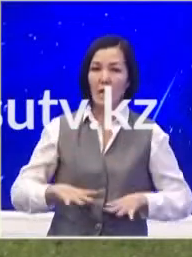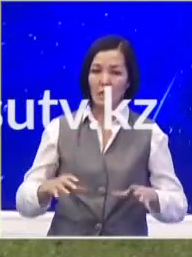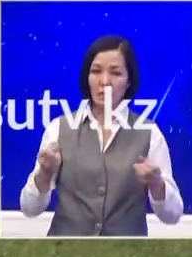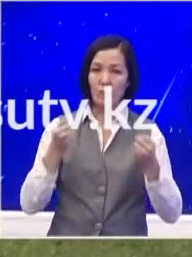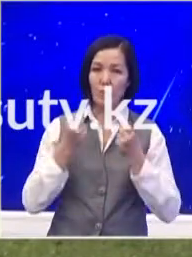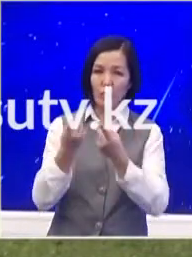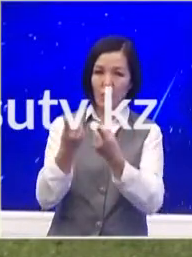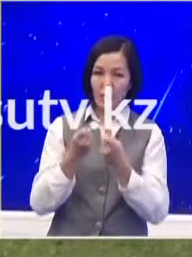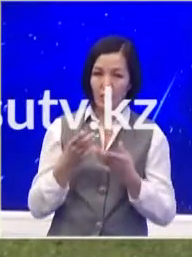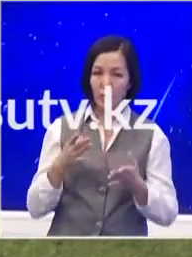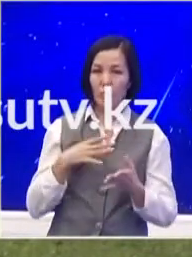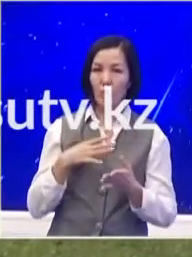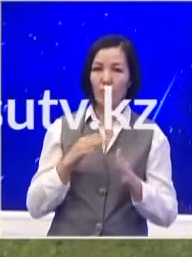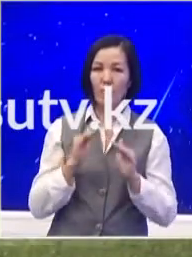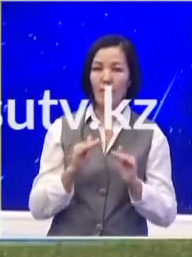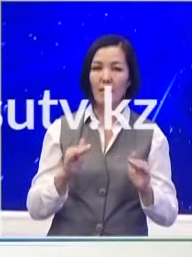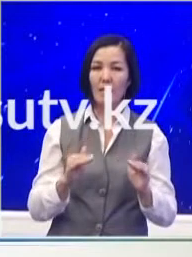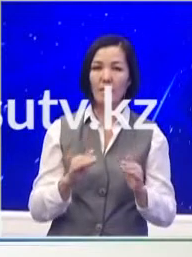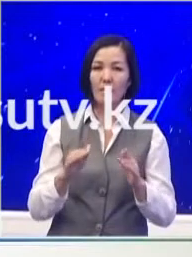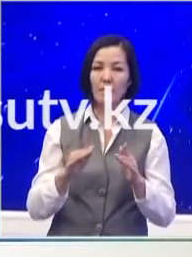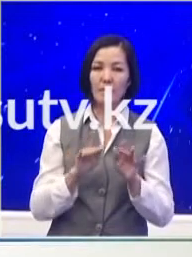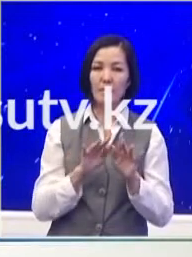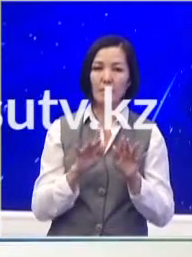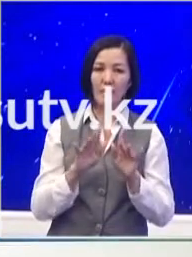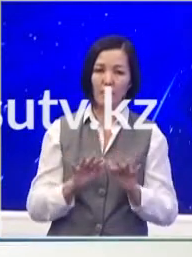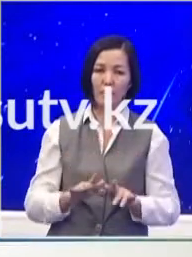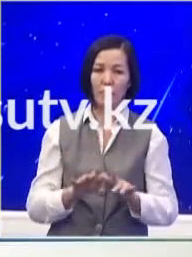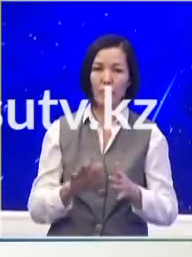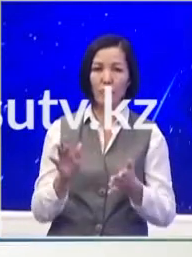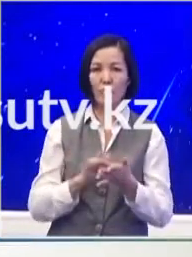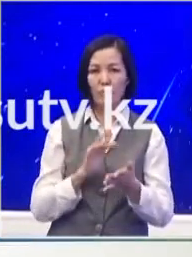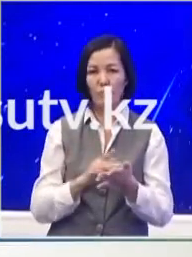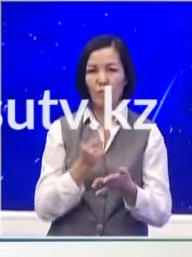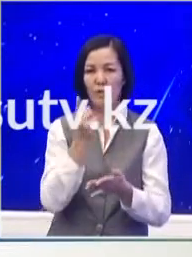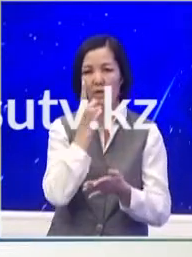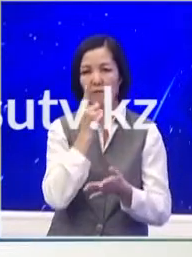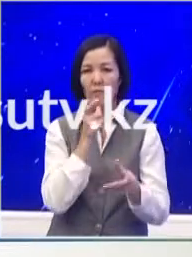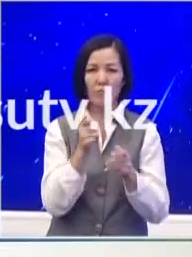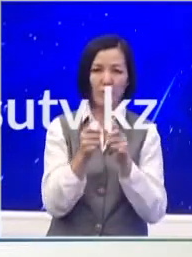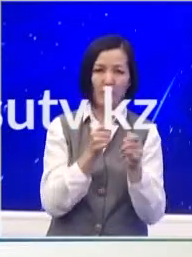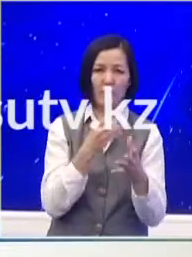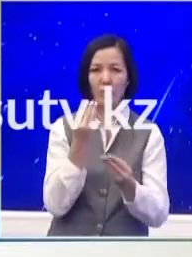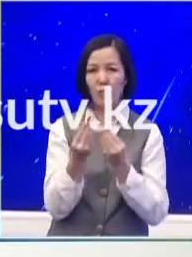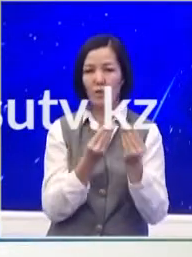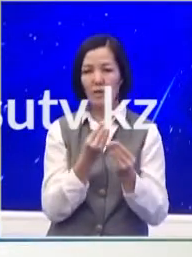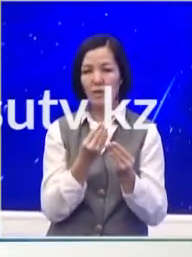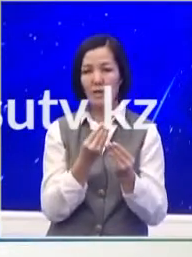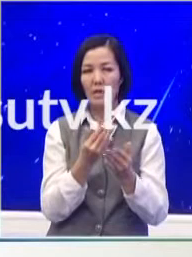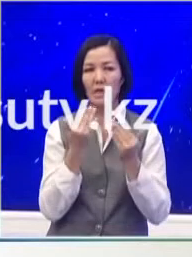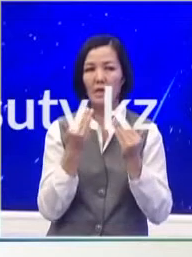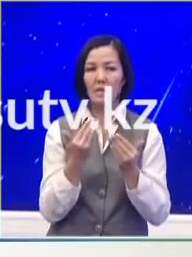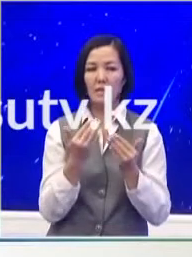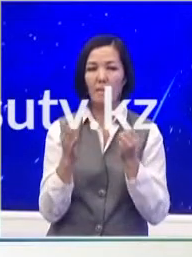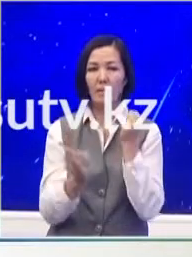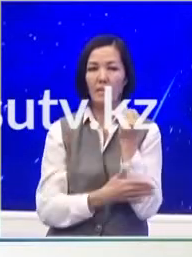соңғы уақыттарда бәріміз білеміз, балдарымыз компьютердің аясында, яки болмаса тағы да басқа дүниелерге жақын болып жатыр. шүкір Алла, қазір мына